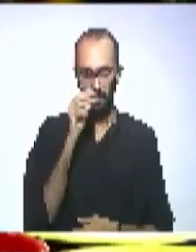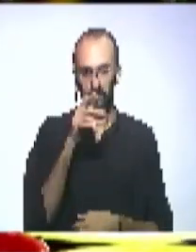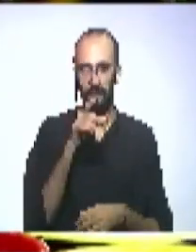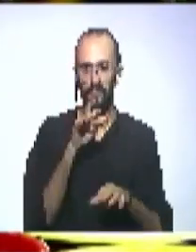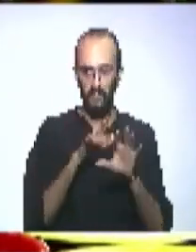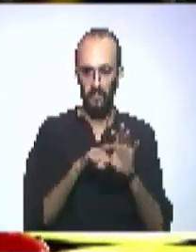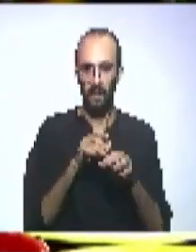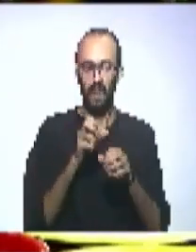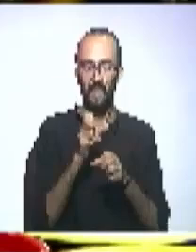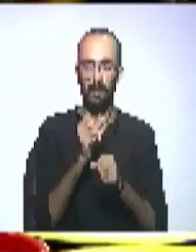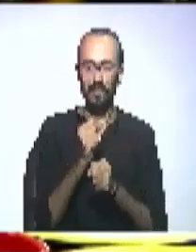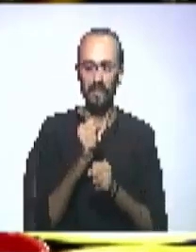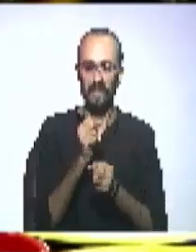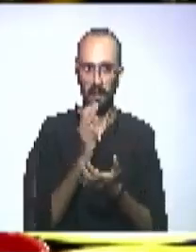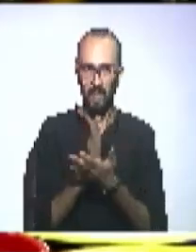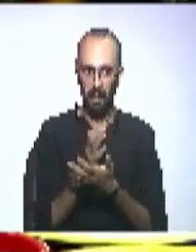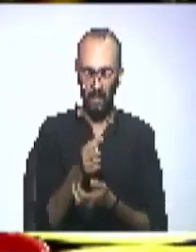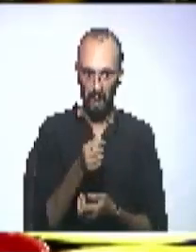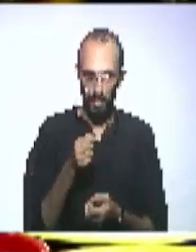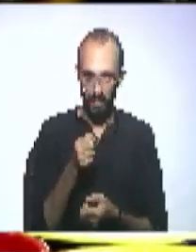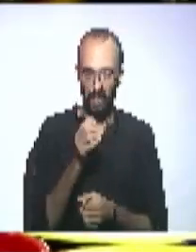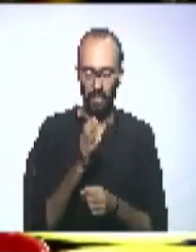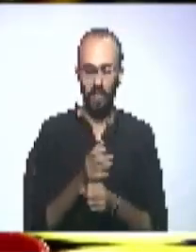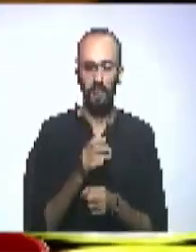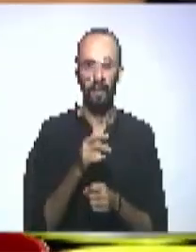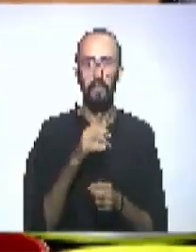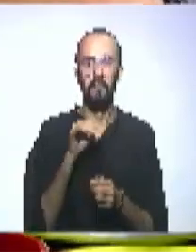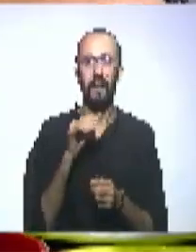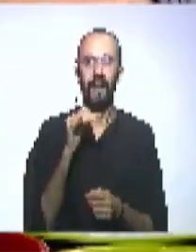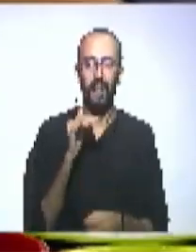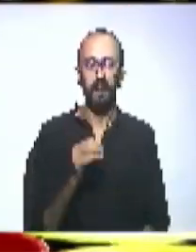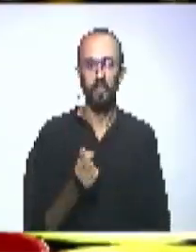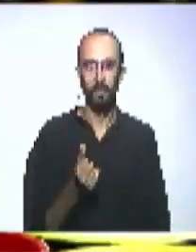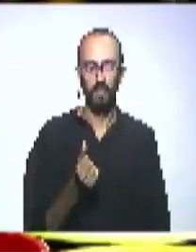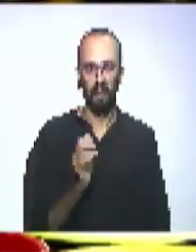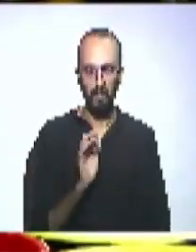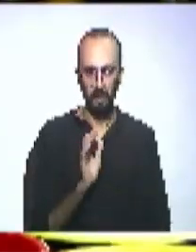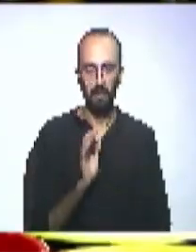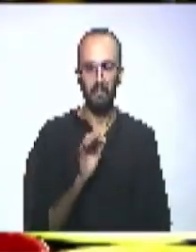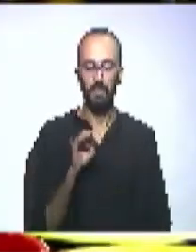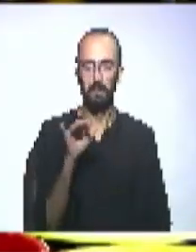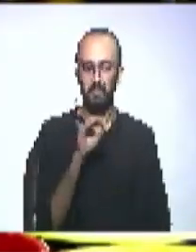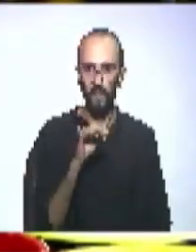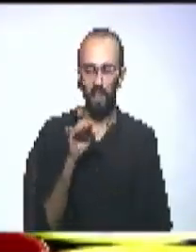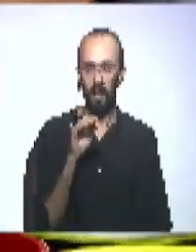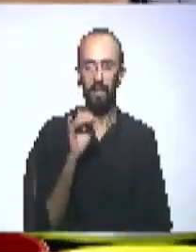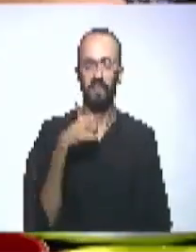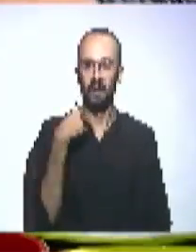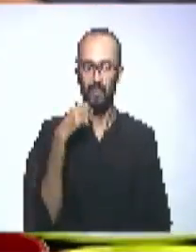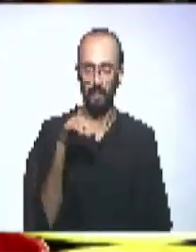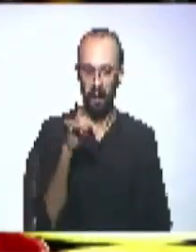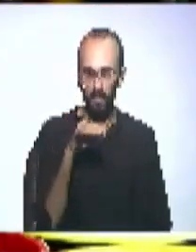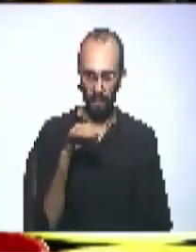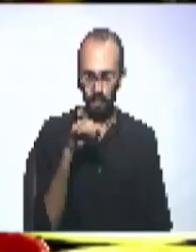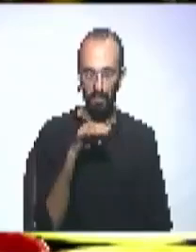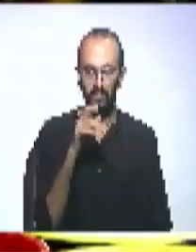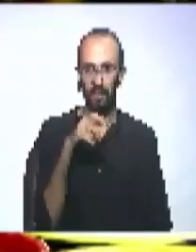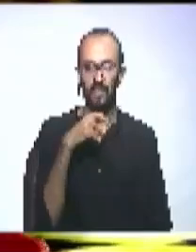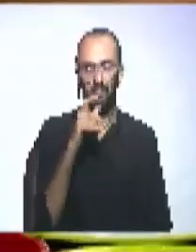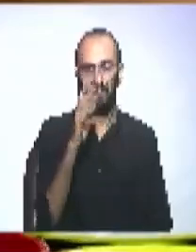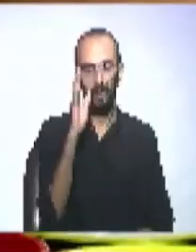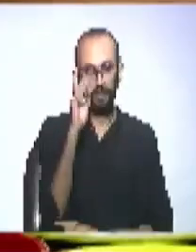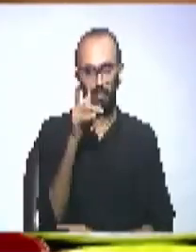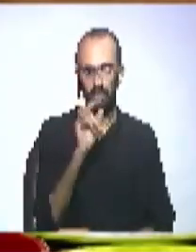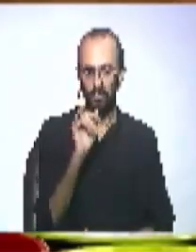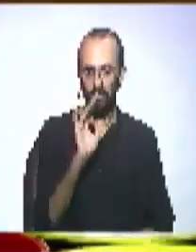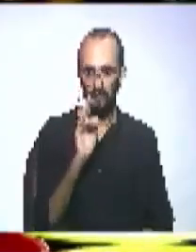ونجمدهم ونستخدمهم بعد كده هنحط الملح اقل شويه كويس. هنحط ملح وفلفل اسمر، ده أساسي يعني،